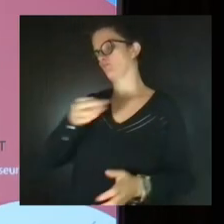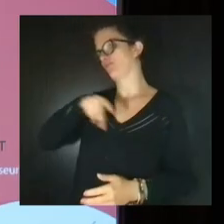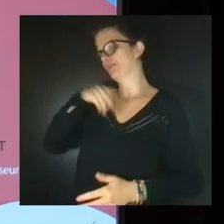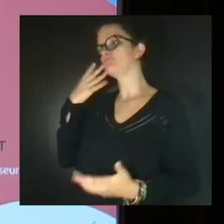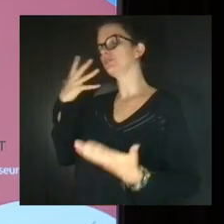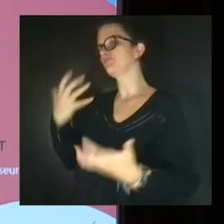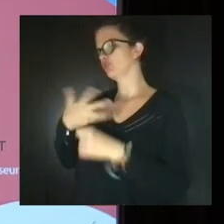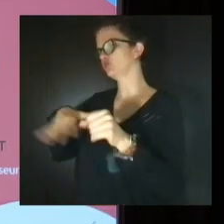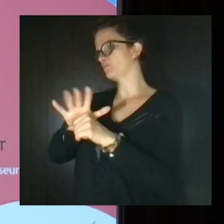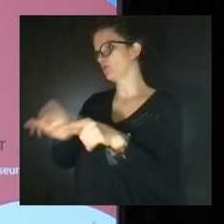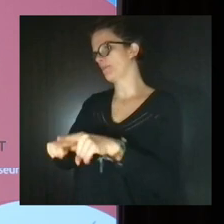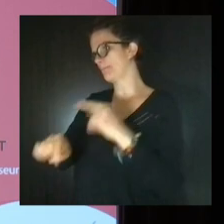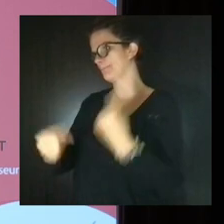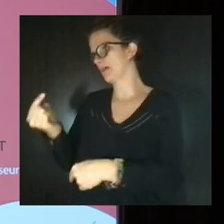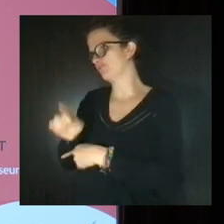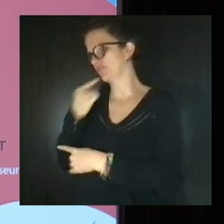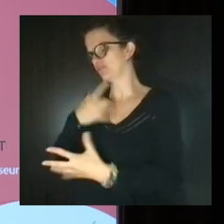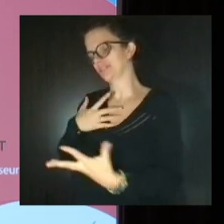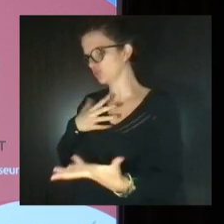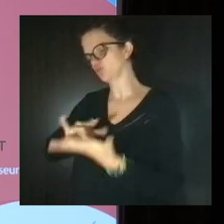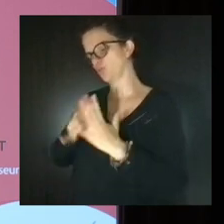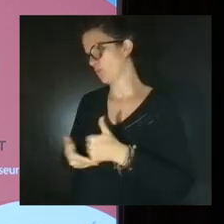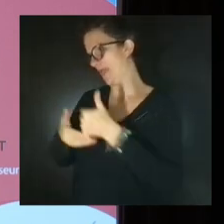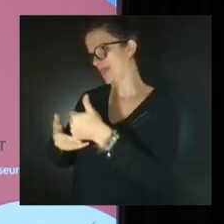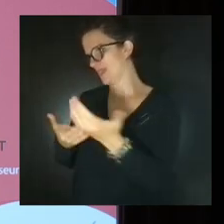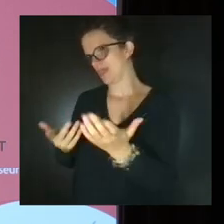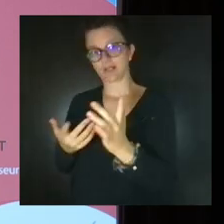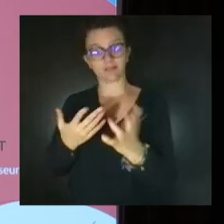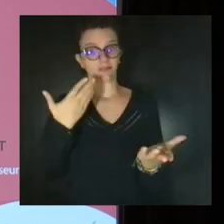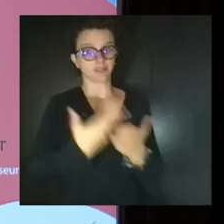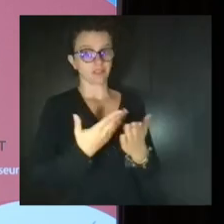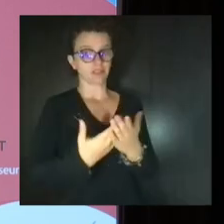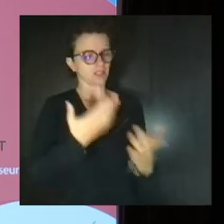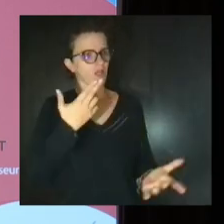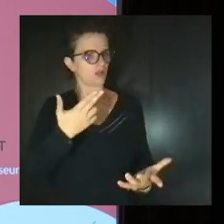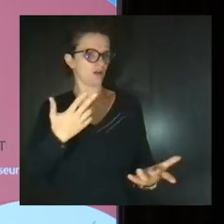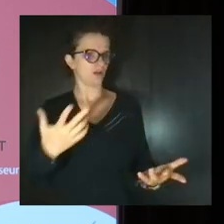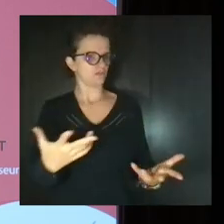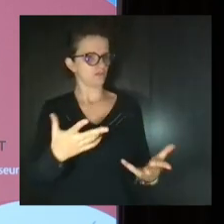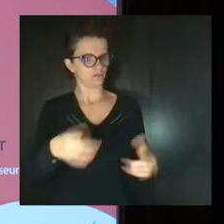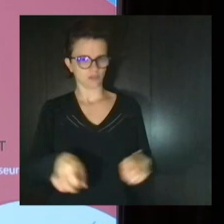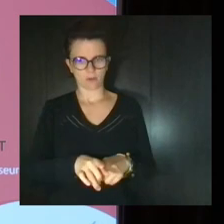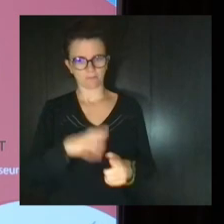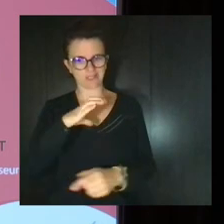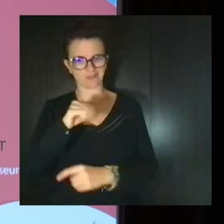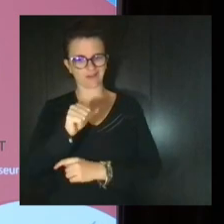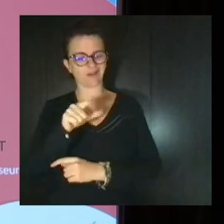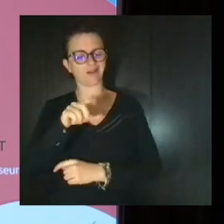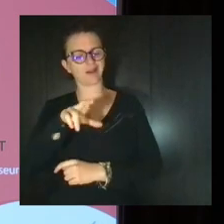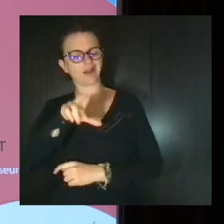t'aider, pour que tu deviennes un champion. Et à partir de là, en voyant les exploits de Carl Lewis, je me suis dit, je vais devenir un champion comme Carl Lewis. Et à partir de là,